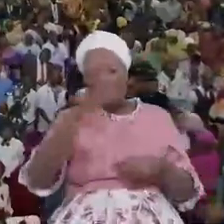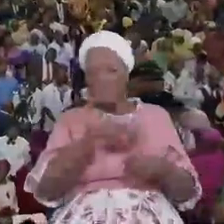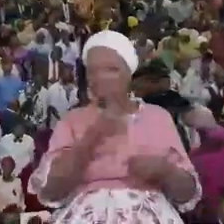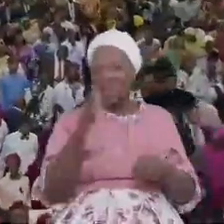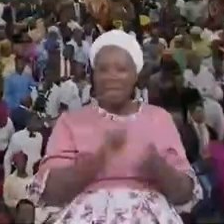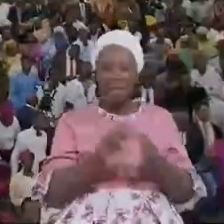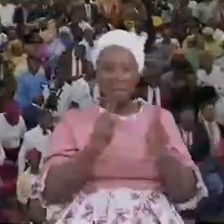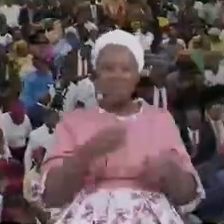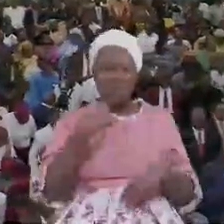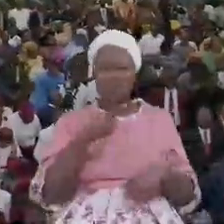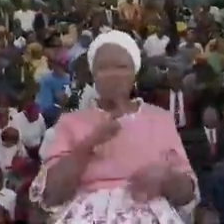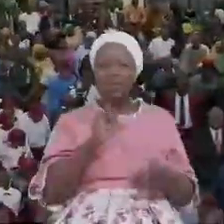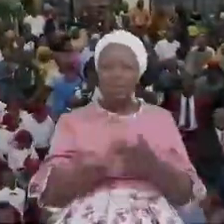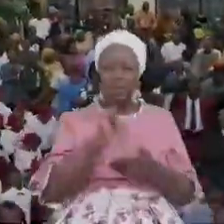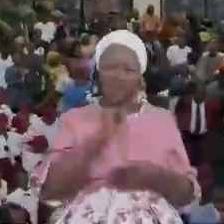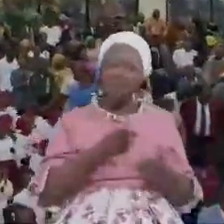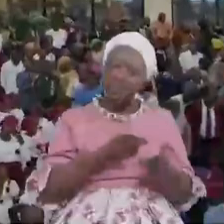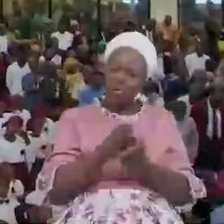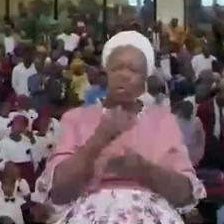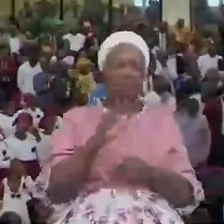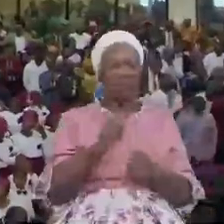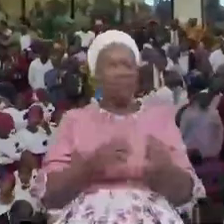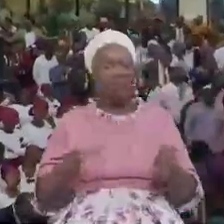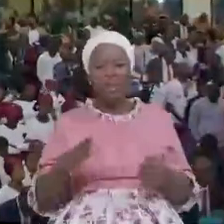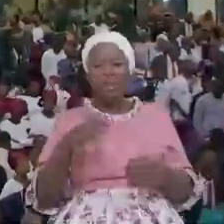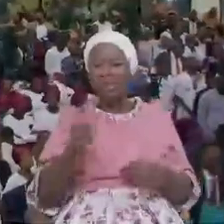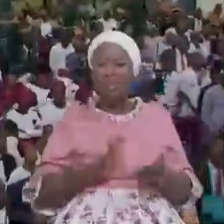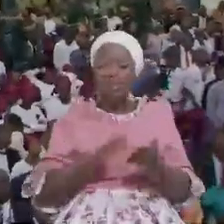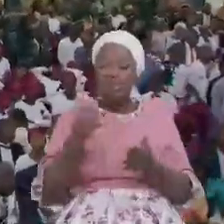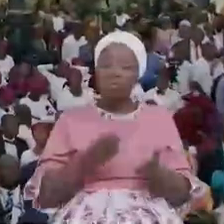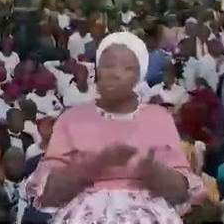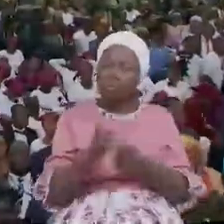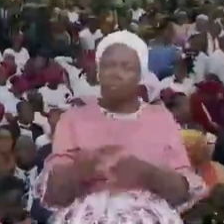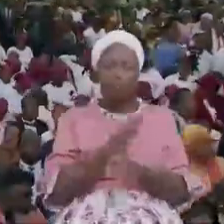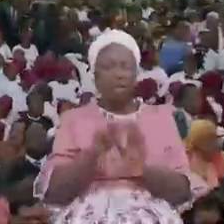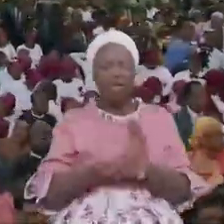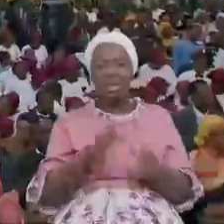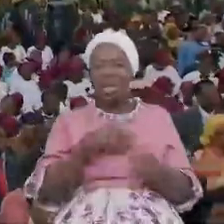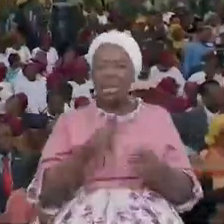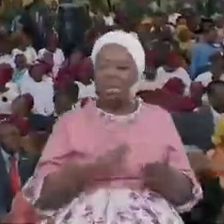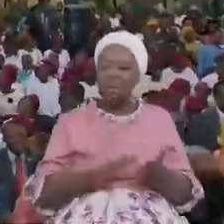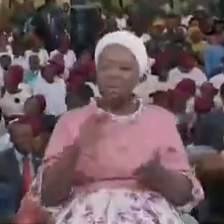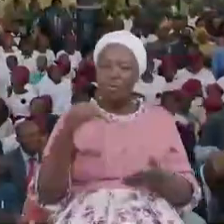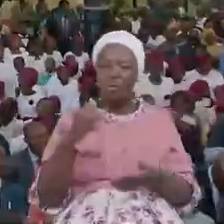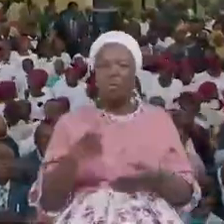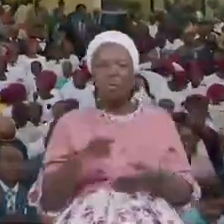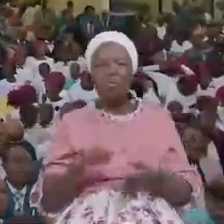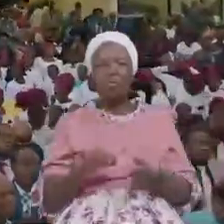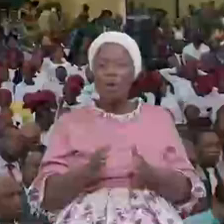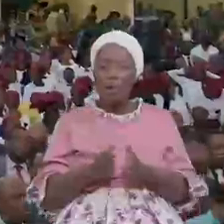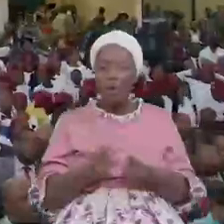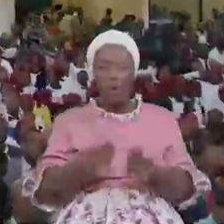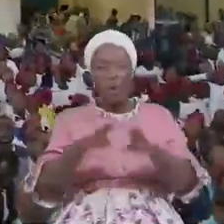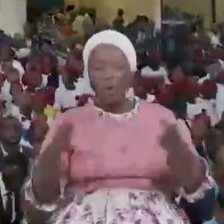chose. La gloire de la vérité. La gloire de la transparence.